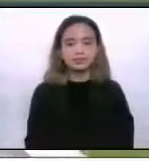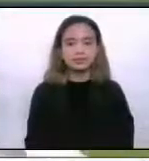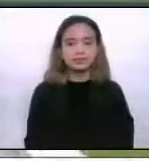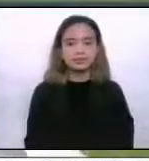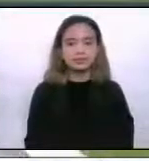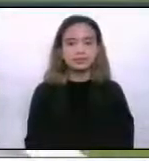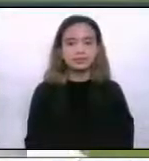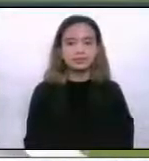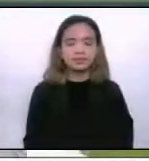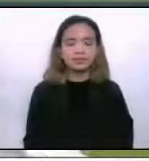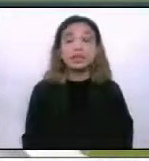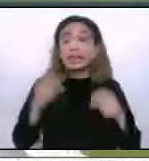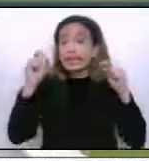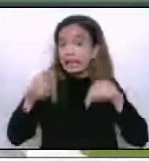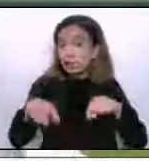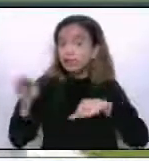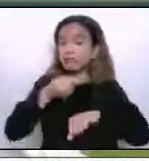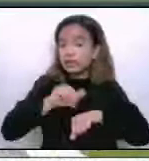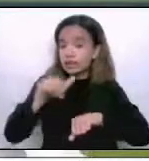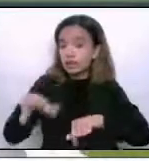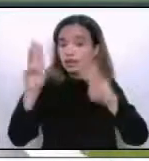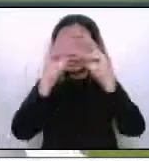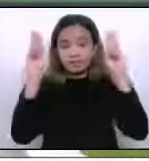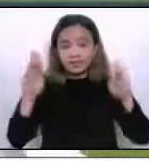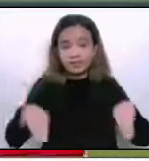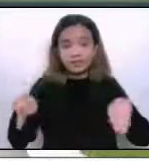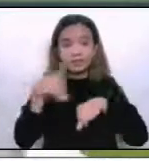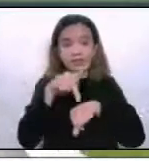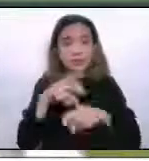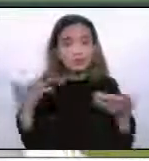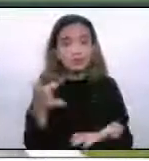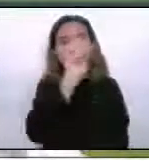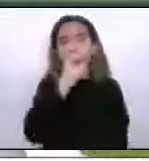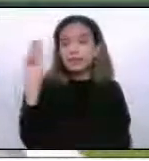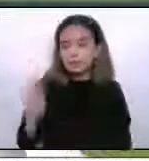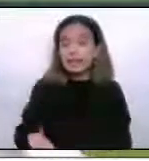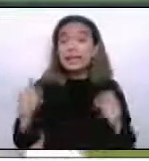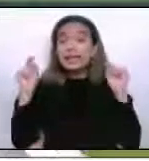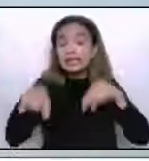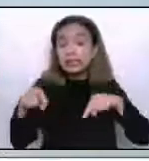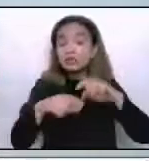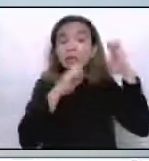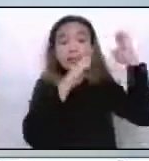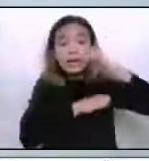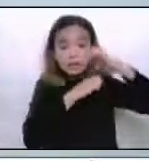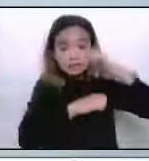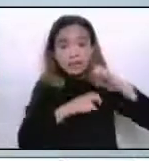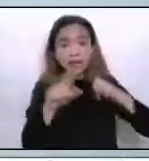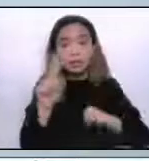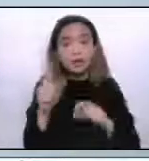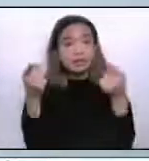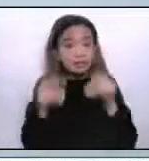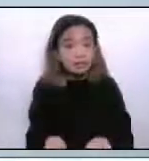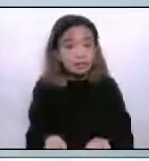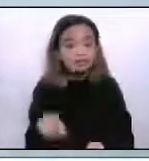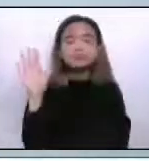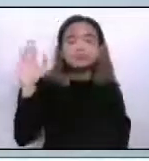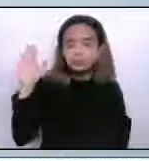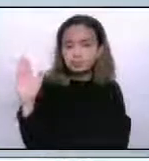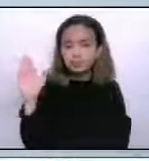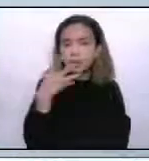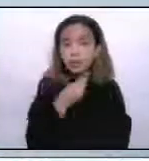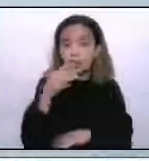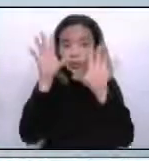Ito ang National Museum of the Philippines sa Maynila. Dito inaasahang gagawin ang oath-taking ni President-elect Bongbong